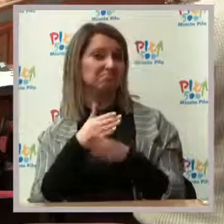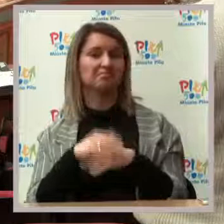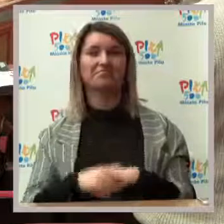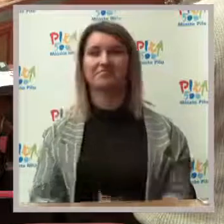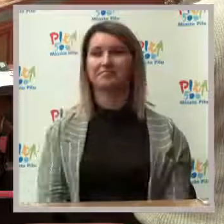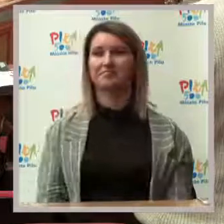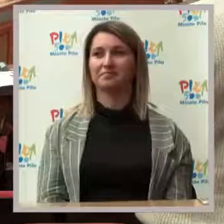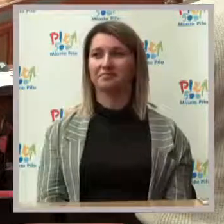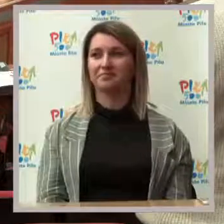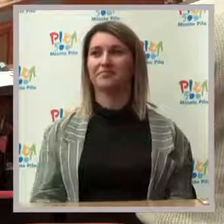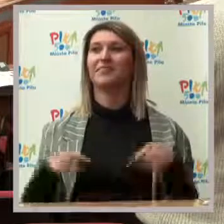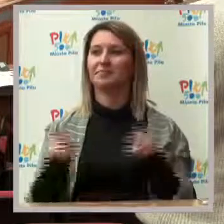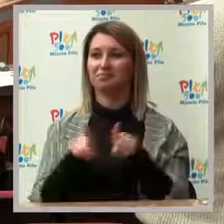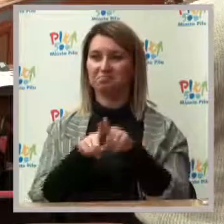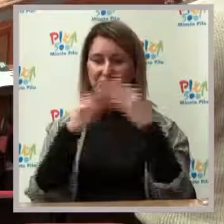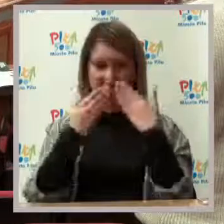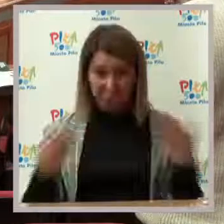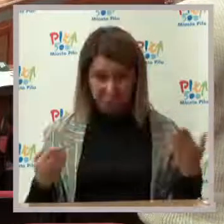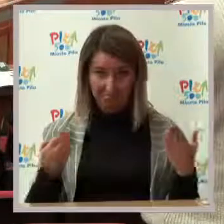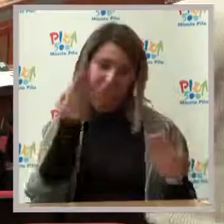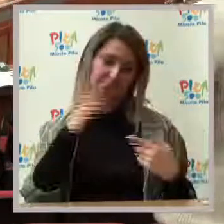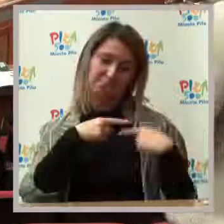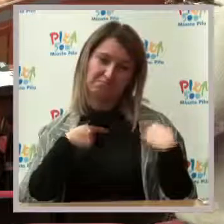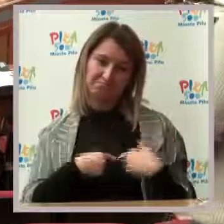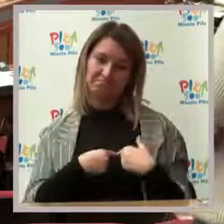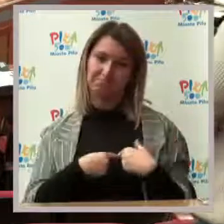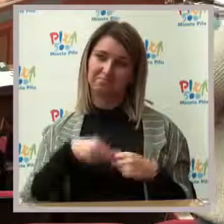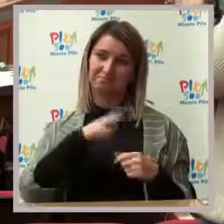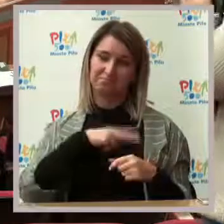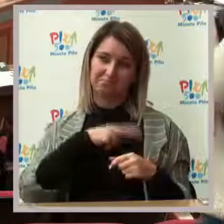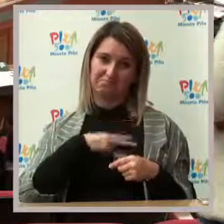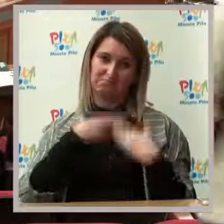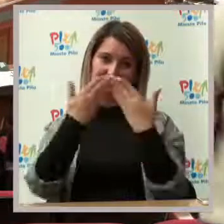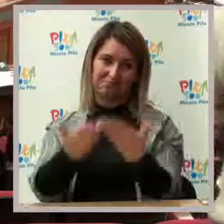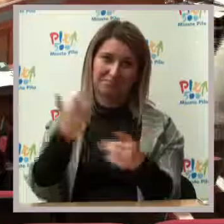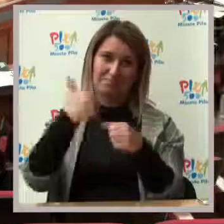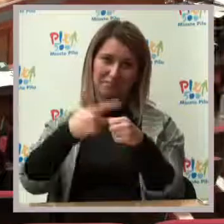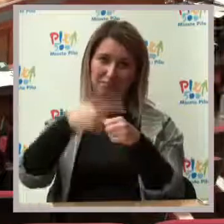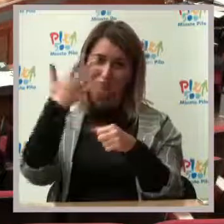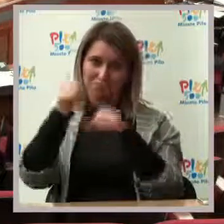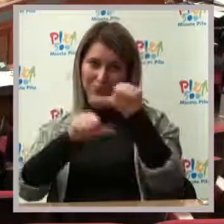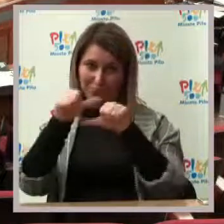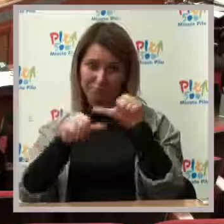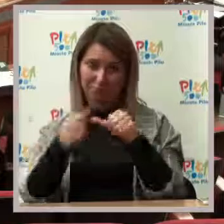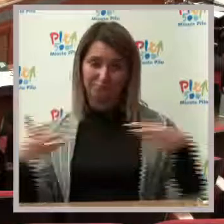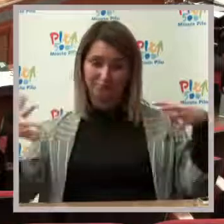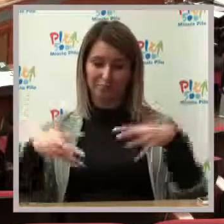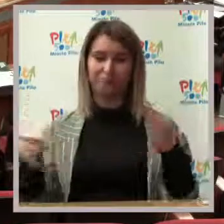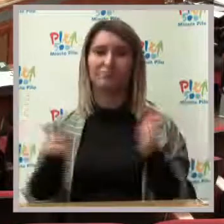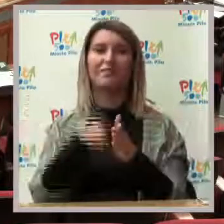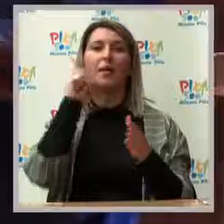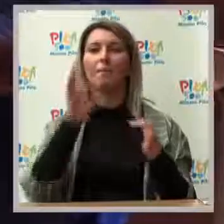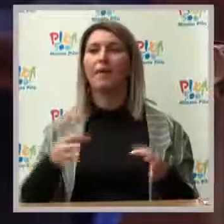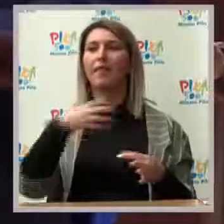mogłaby istnieć. A zatem dziękujemy bardzo serdecznie. Medal 25-lecia klubu dla pana